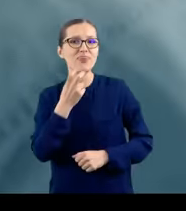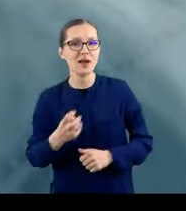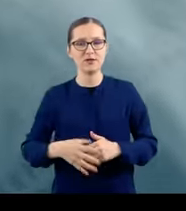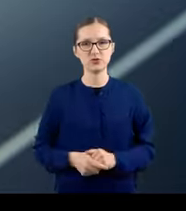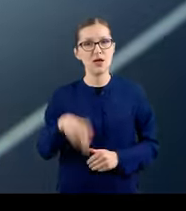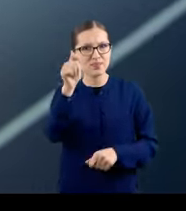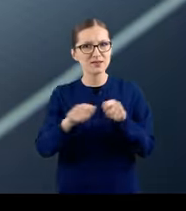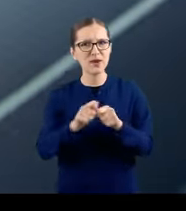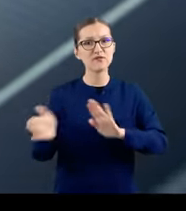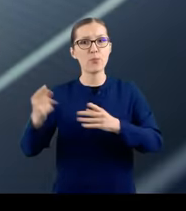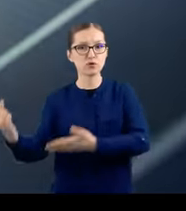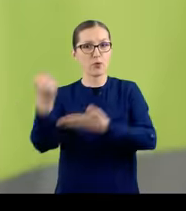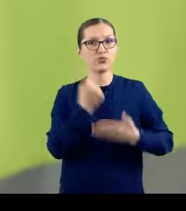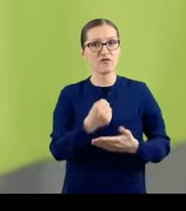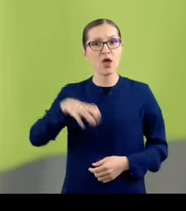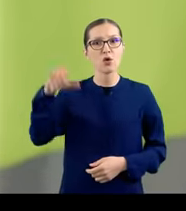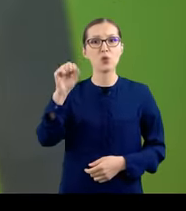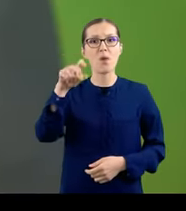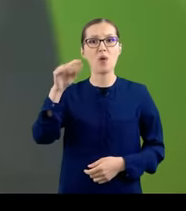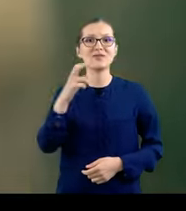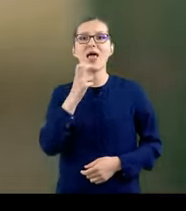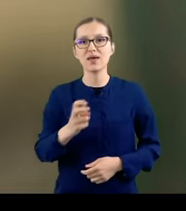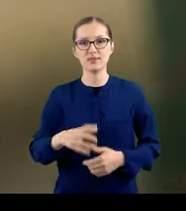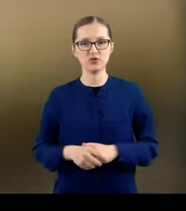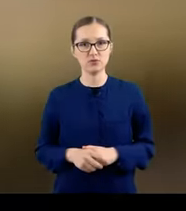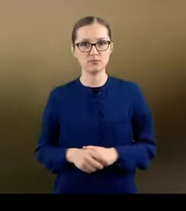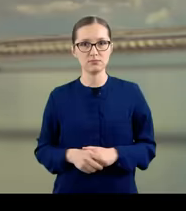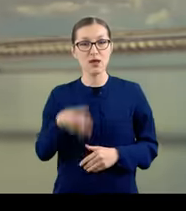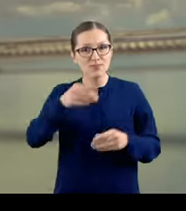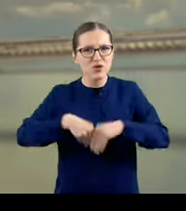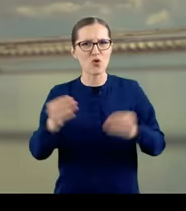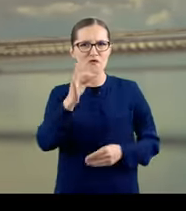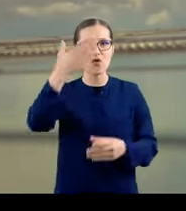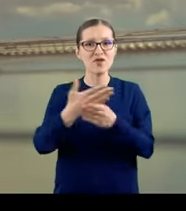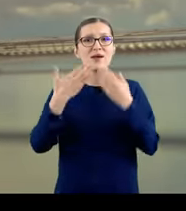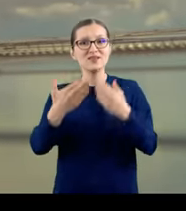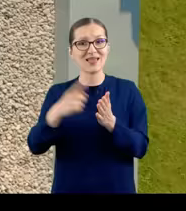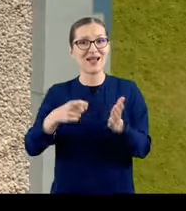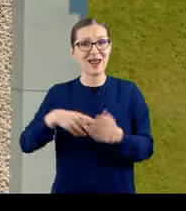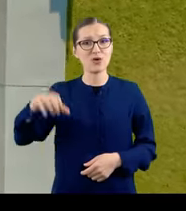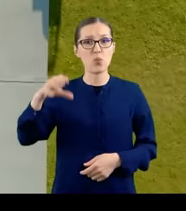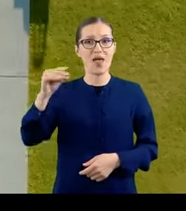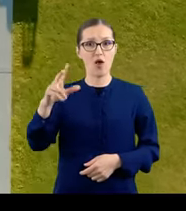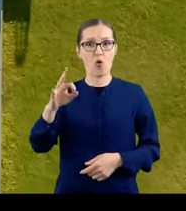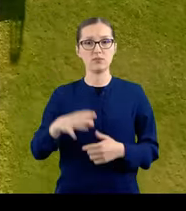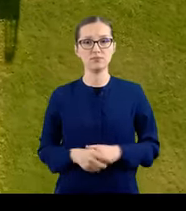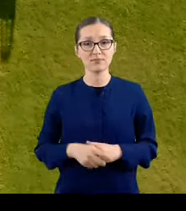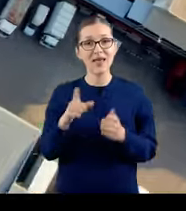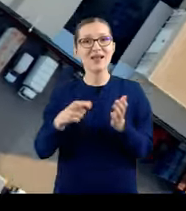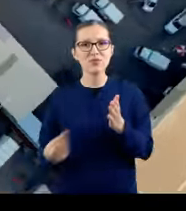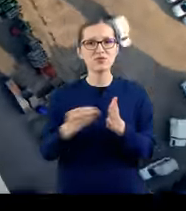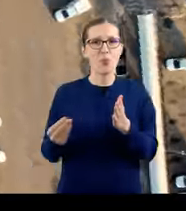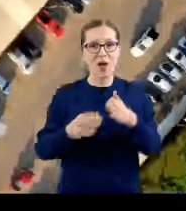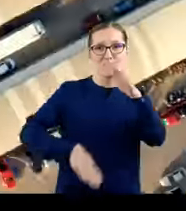firmy w transformacji energetycznej. Sprawdź możliwości dofinansowania do audytu energetycznego i rozwijaj firmę z kredytem